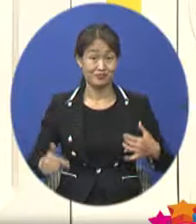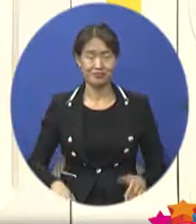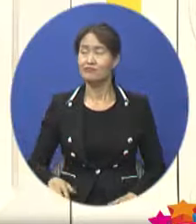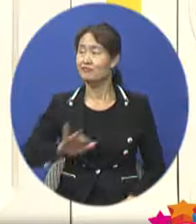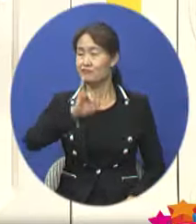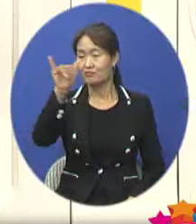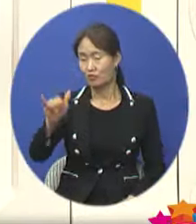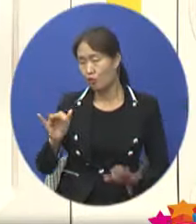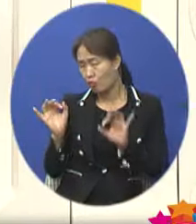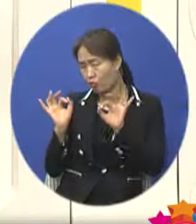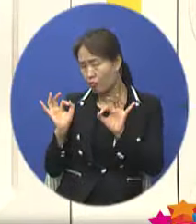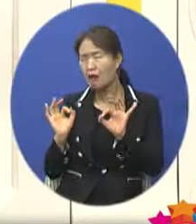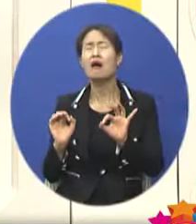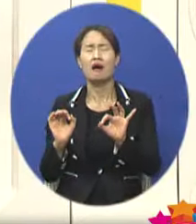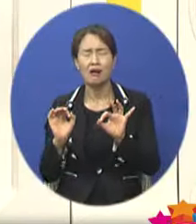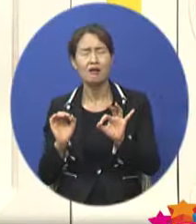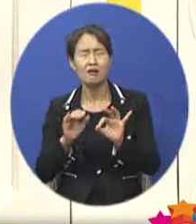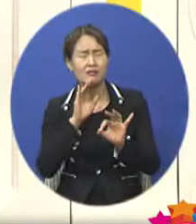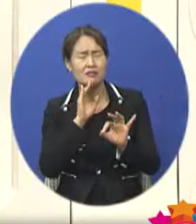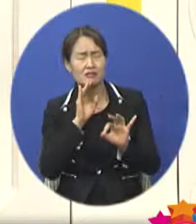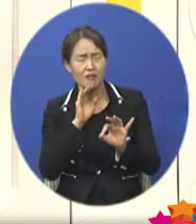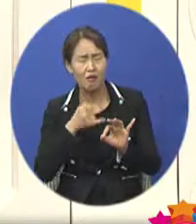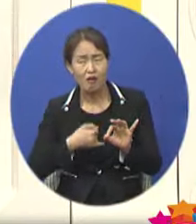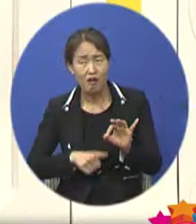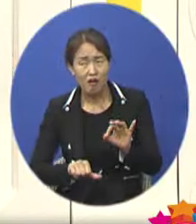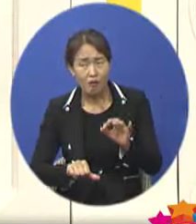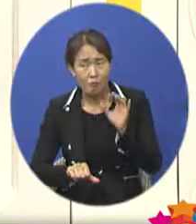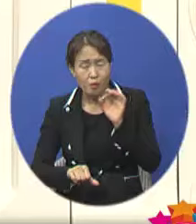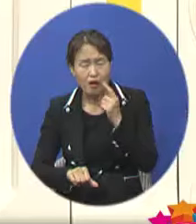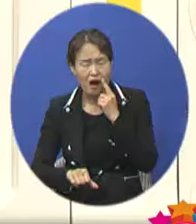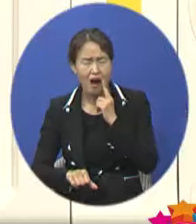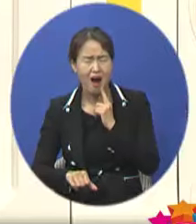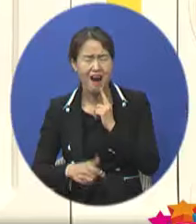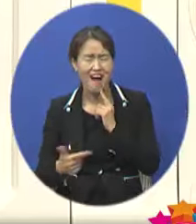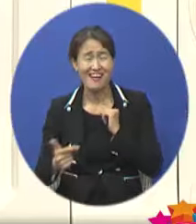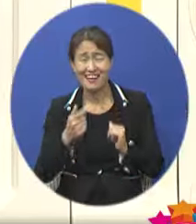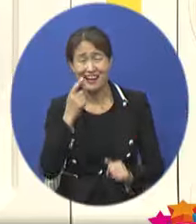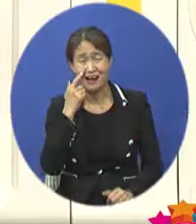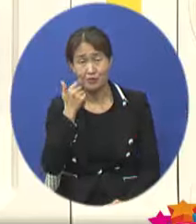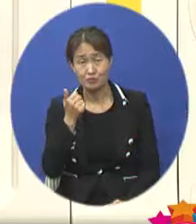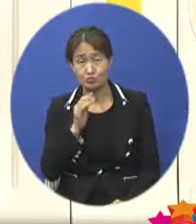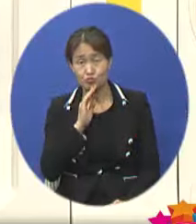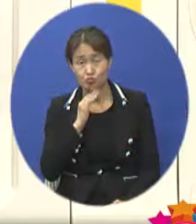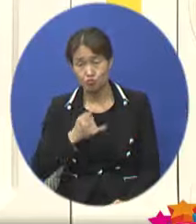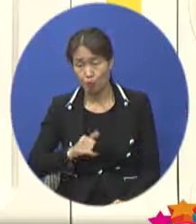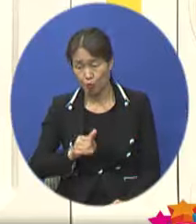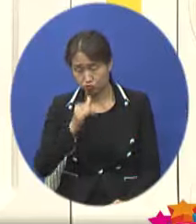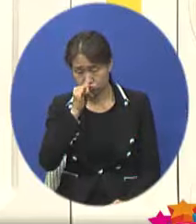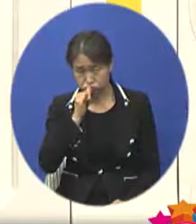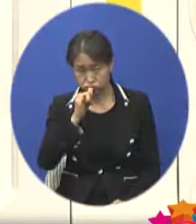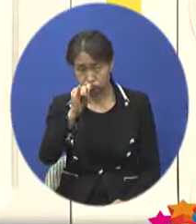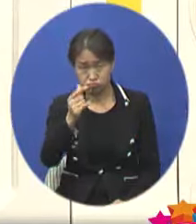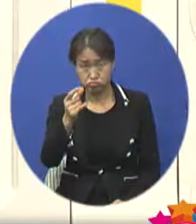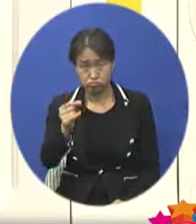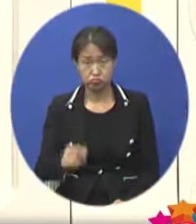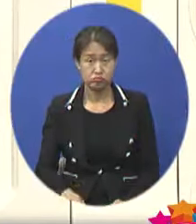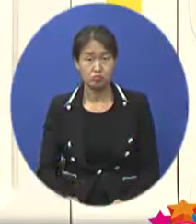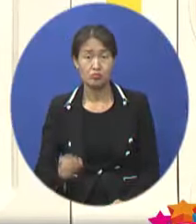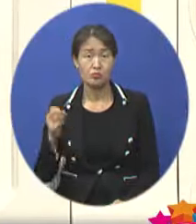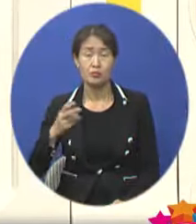천국의 시청자분들이 듣고, 네. 야, 저 자녀 부럽다. 네. 저 아버님, 네. 자녀분도 훌륭한 자녀고. 예. 다